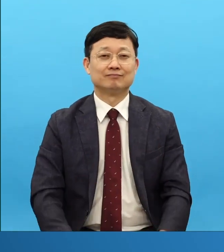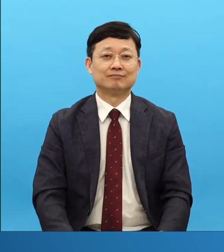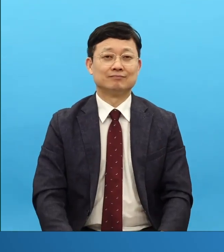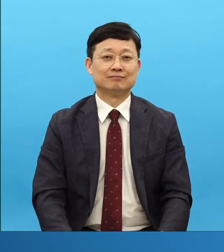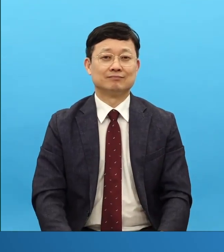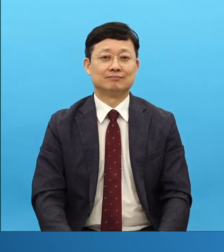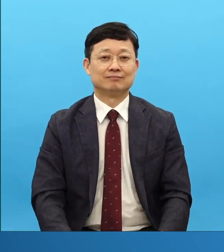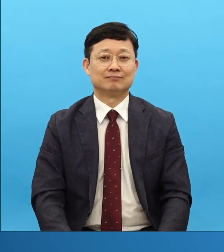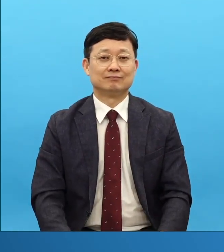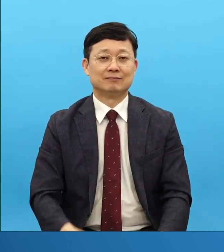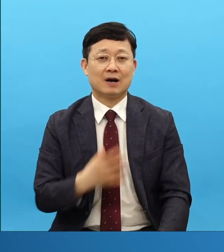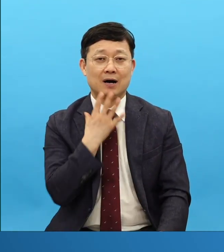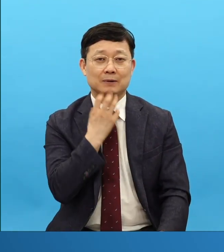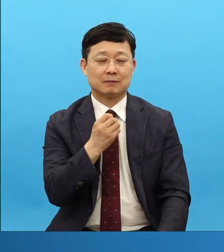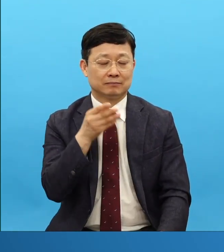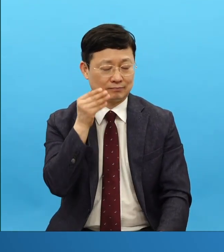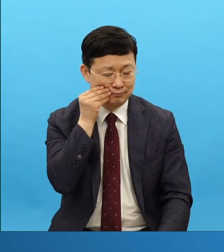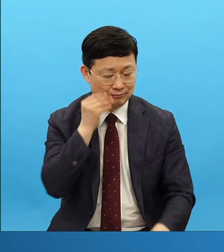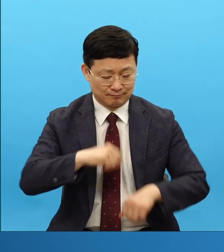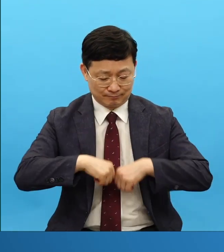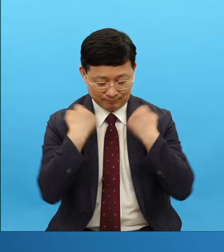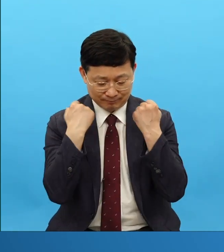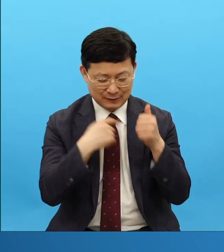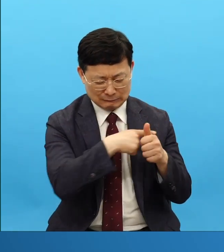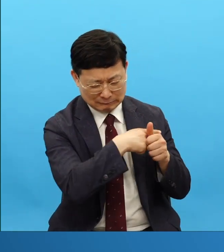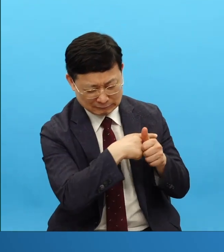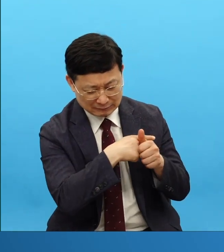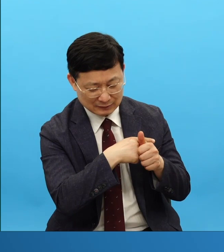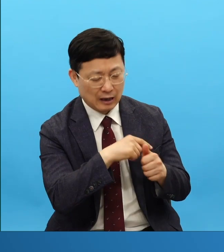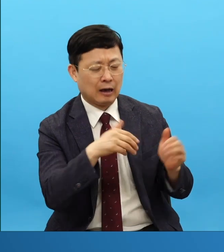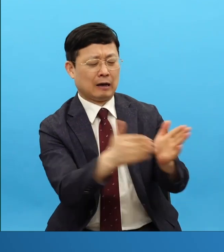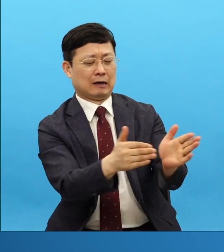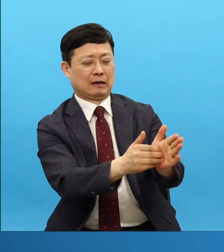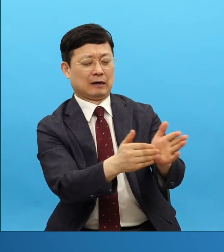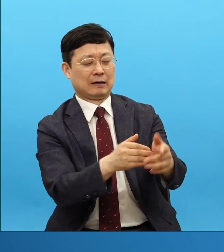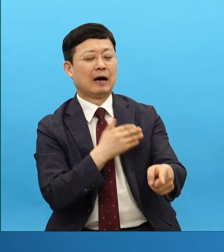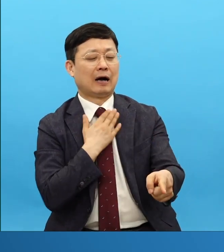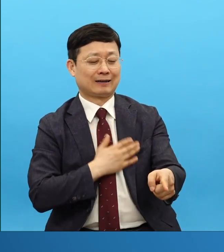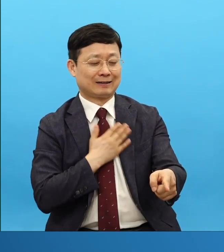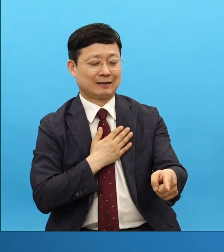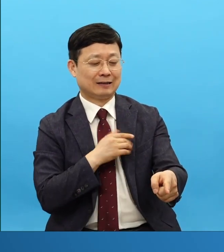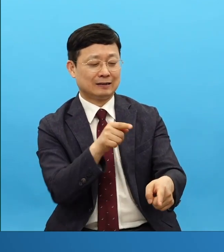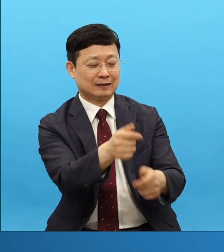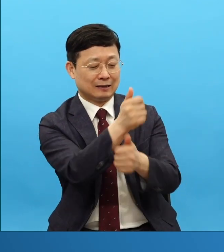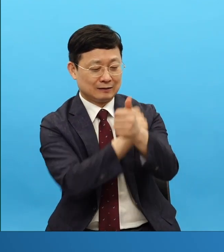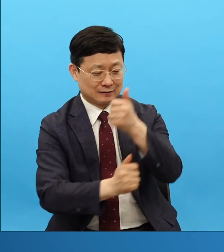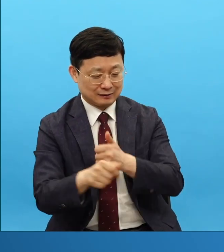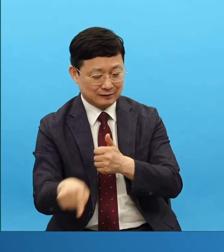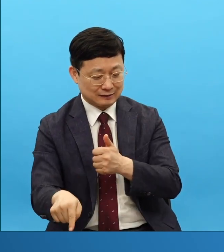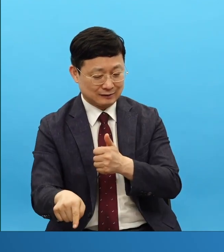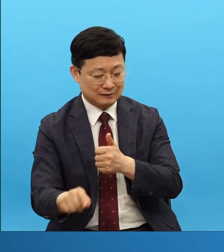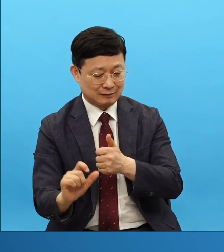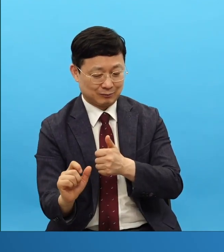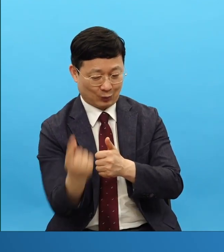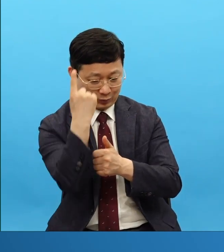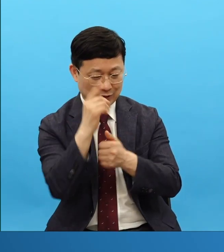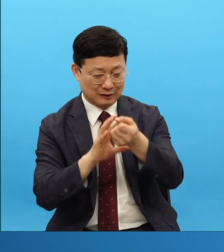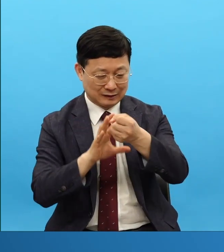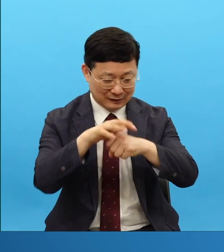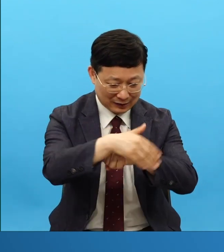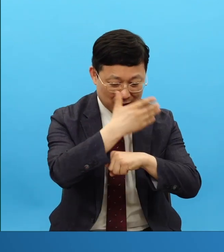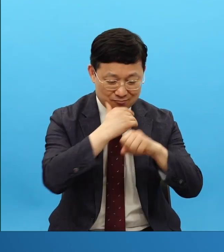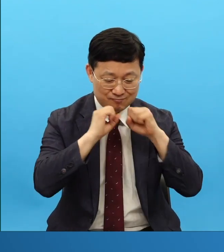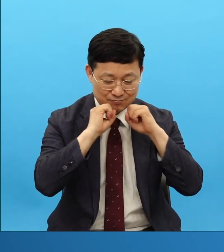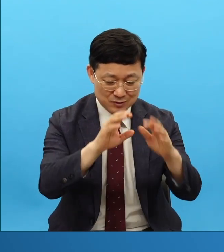드리려 하니까 하나님이 스톱 했잖아요. And so when Abraham was going 그리고 to give 또 him his son, 얘기했어요. He said, "Stop." And told him again. 네 씨로 말미암아 만민이 복을 받게 될